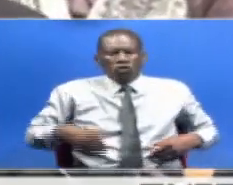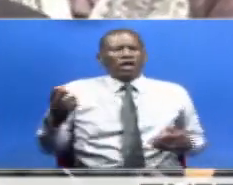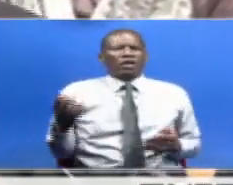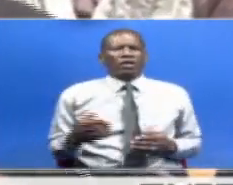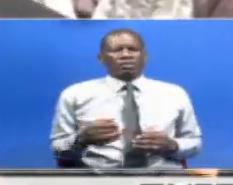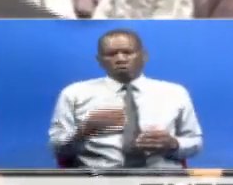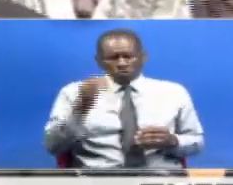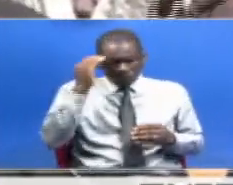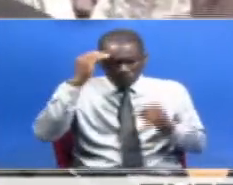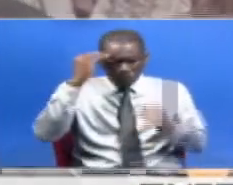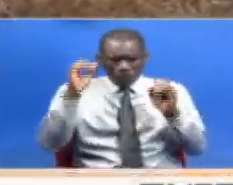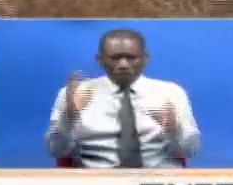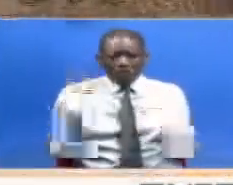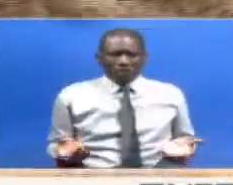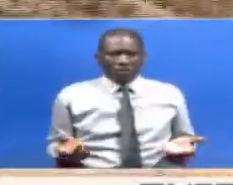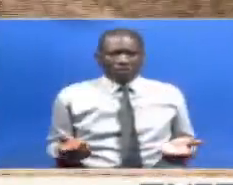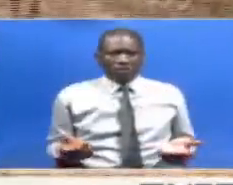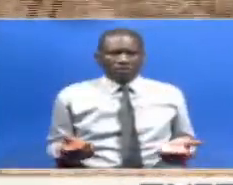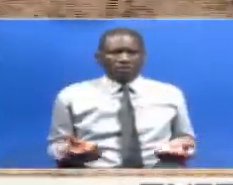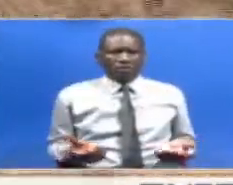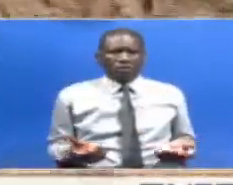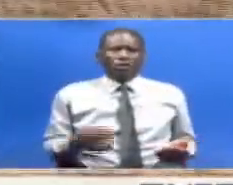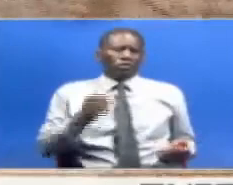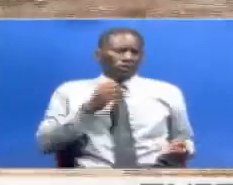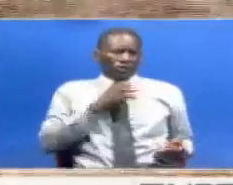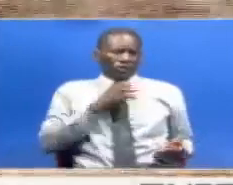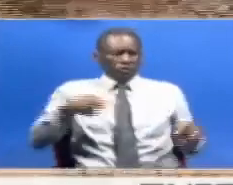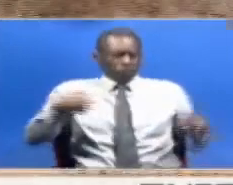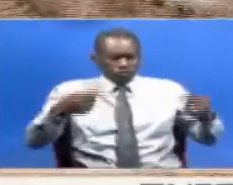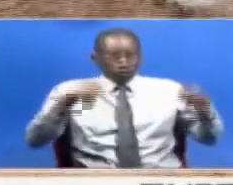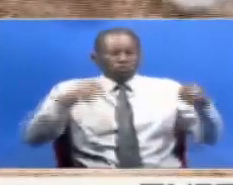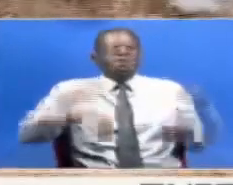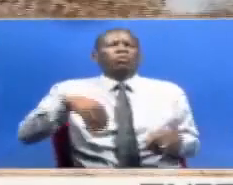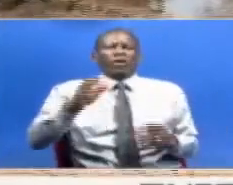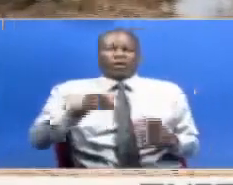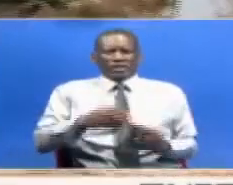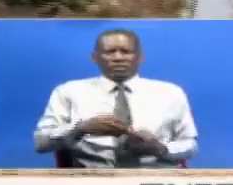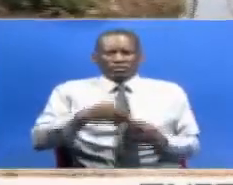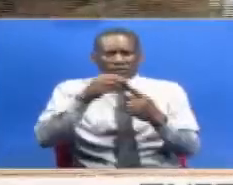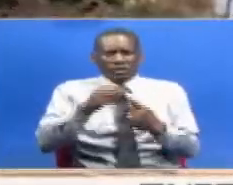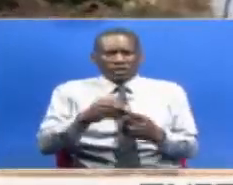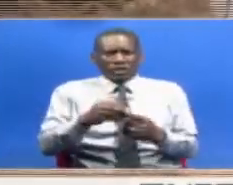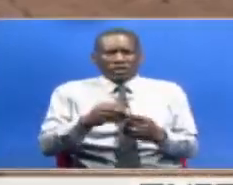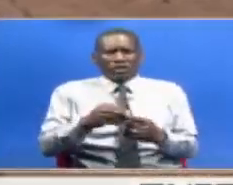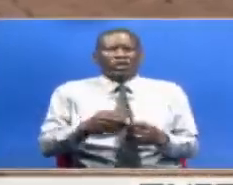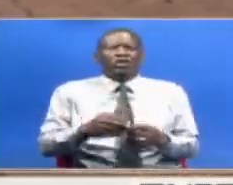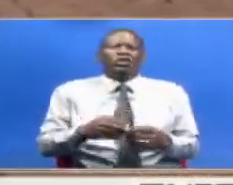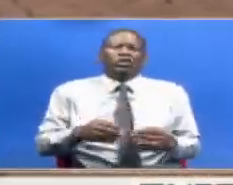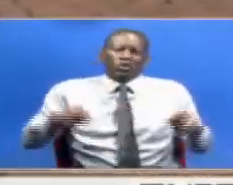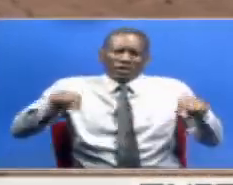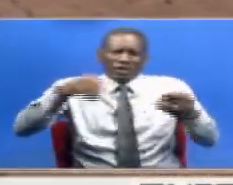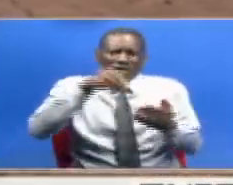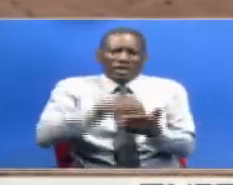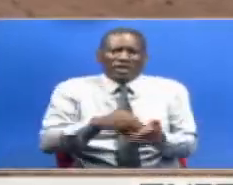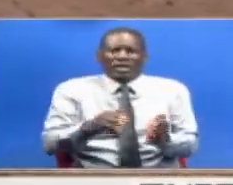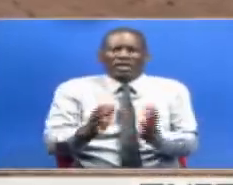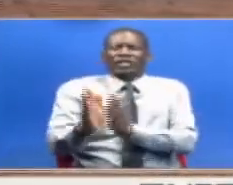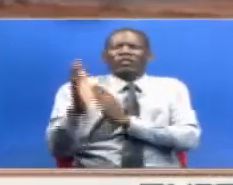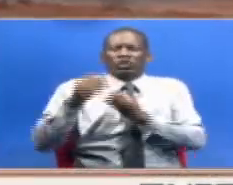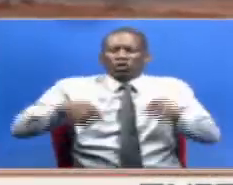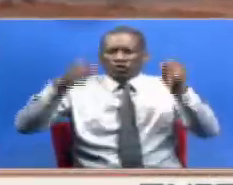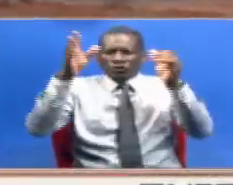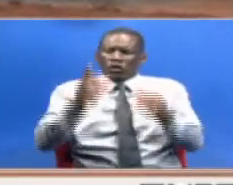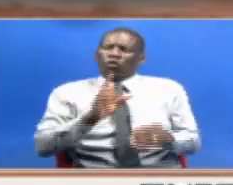elimu, hakuelimishwa. Kuna hofu ya makabiliano zaidi, hasa ya kulipiza kisasi, maafisa wa usalama